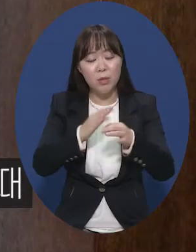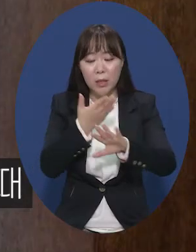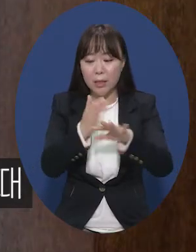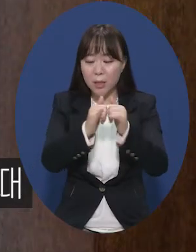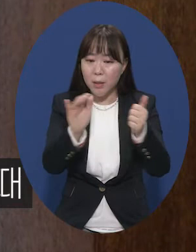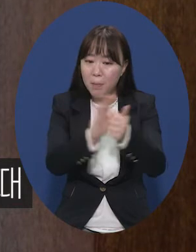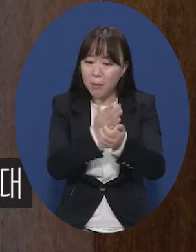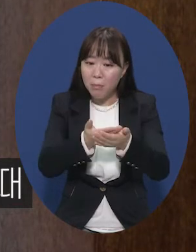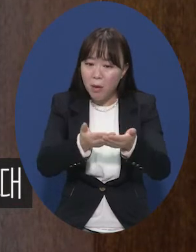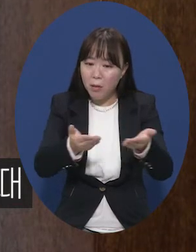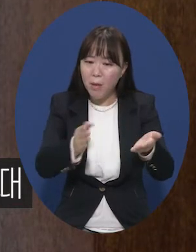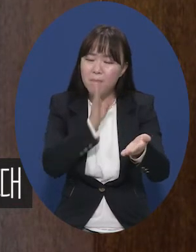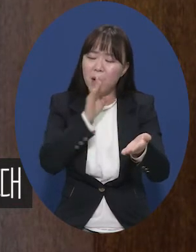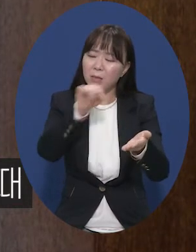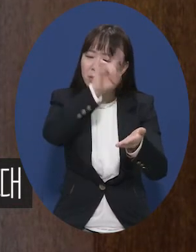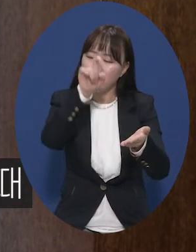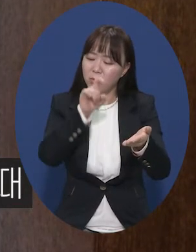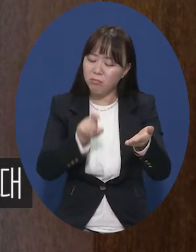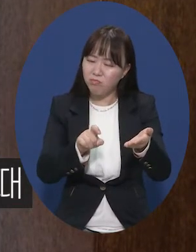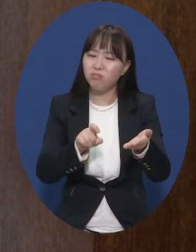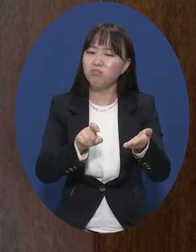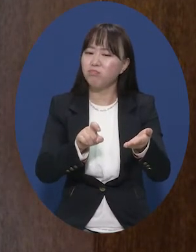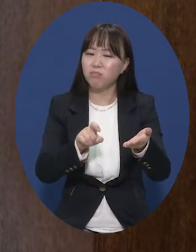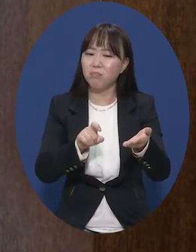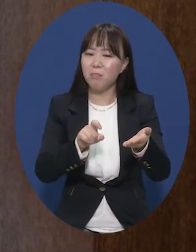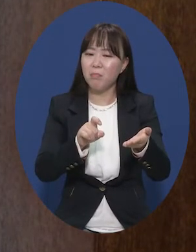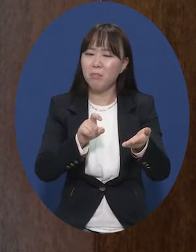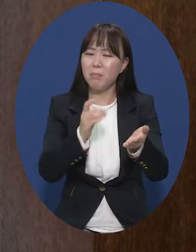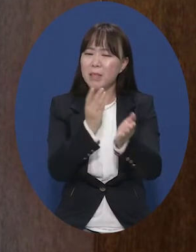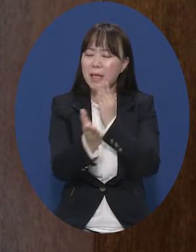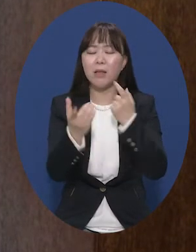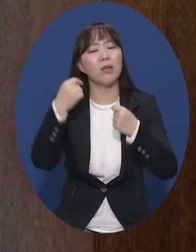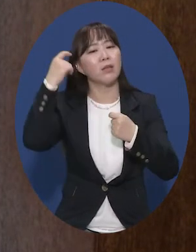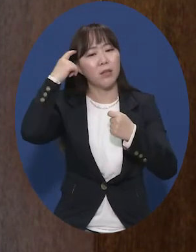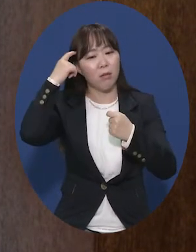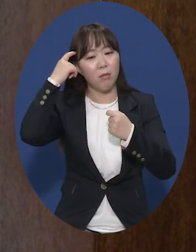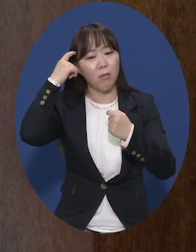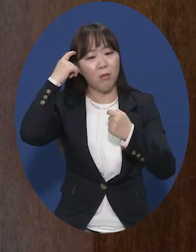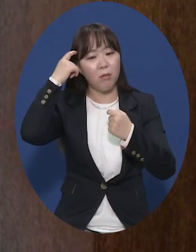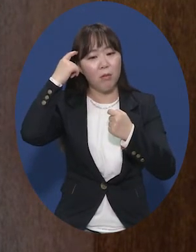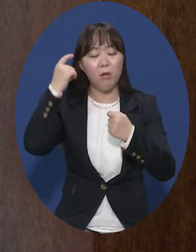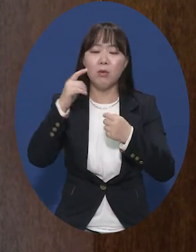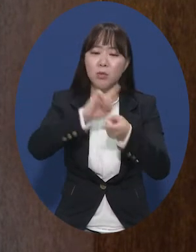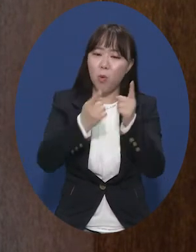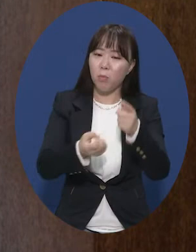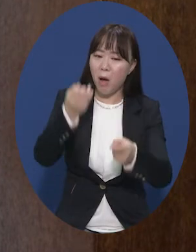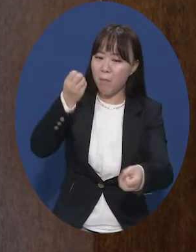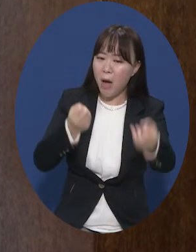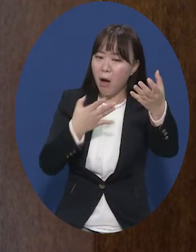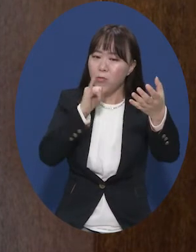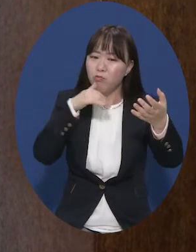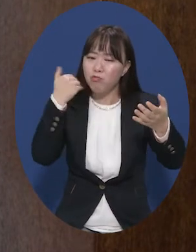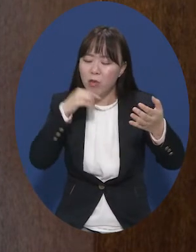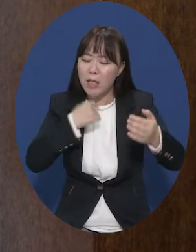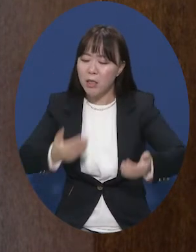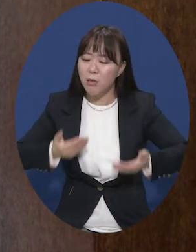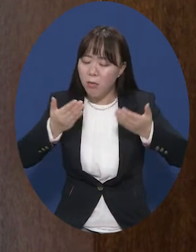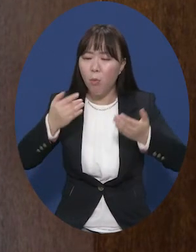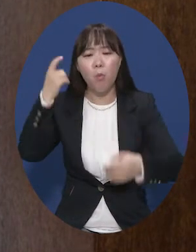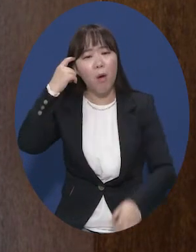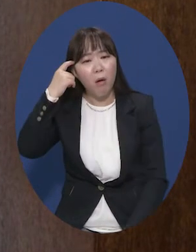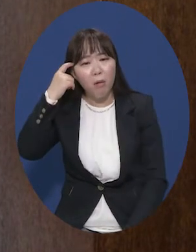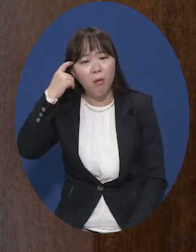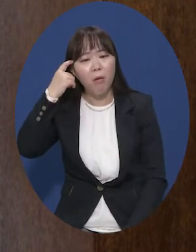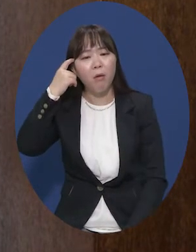통해서 남에게 베푸는 것이 과연 옳을까라는 생각을 했을 때 저는 옳지 않다고 생각이 됐어요. 어쩌면은 윈윈할 수 있는데 왜 누군가가